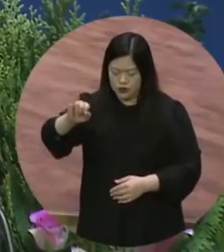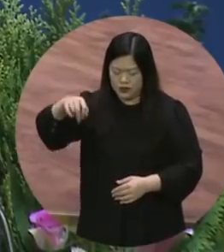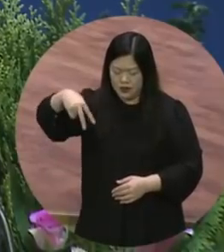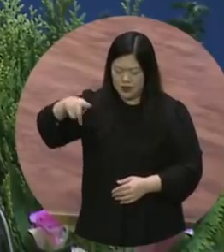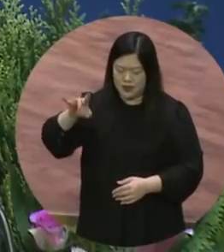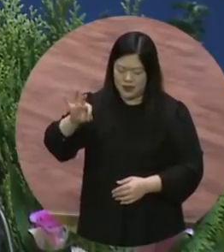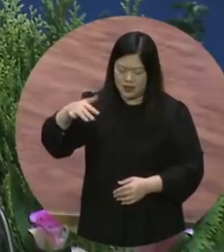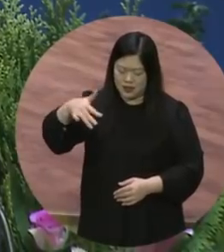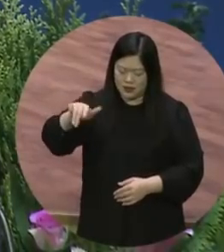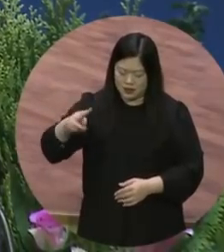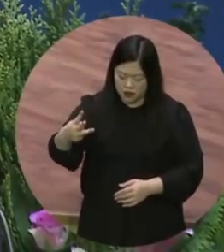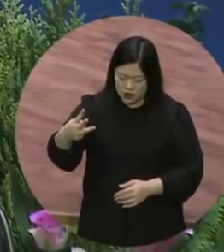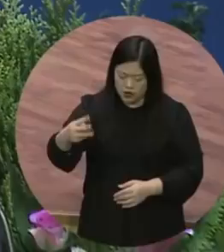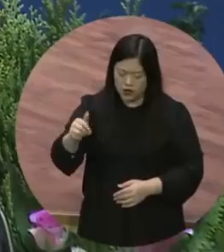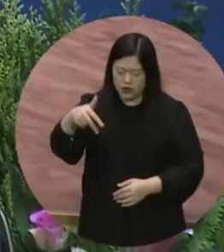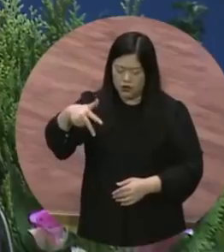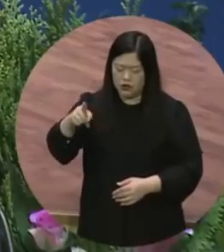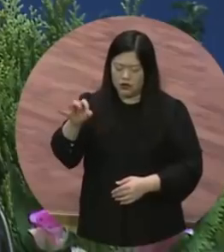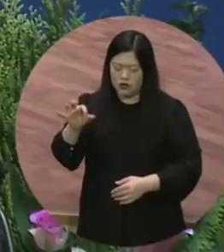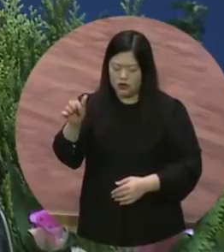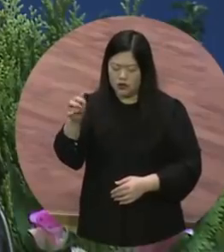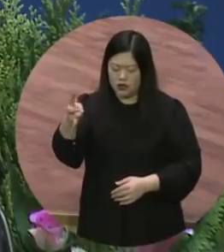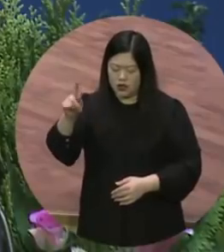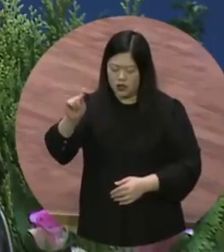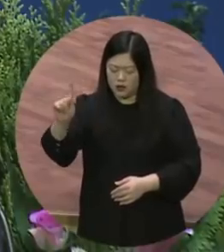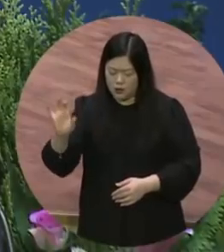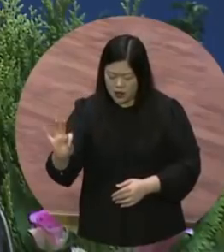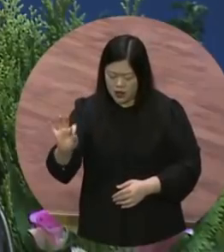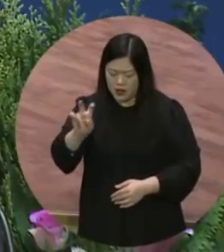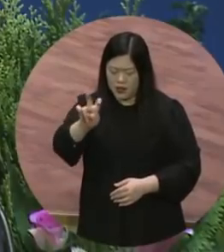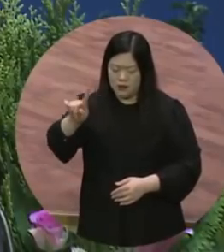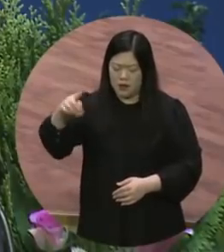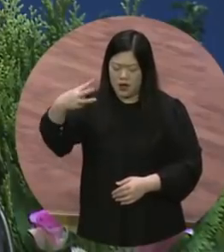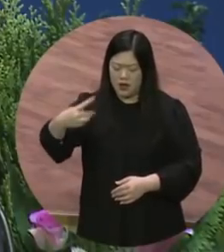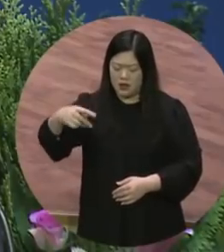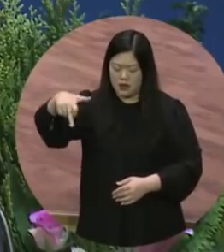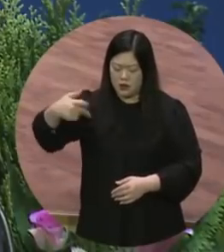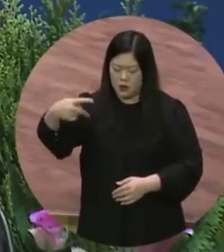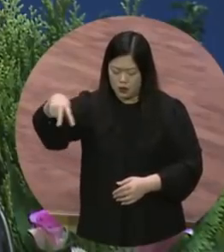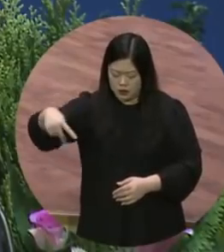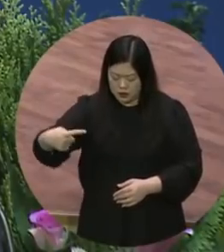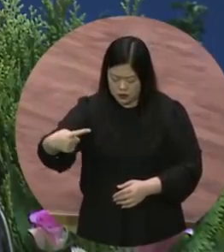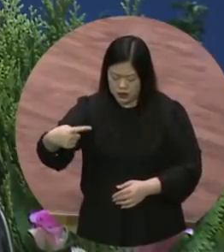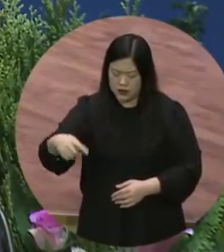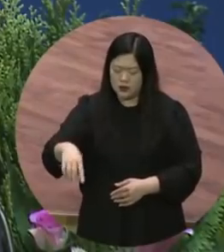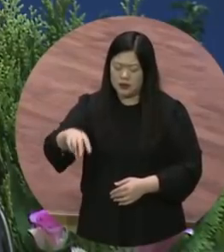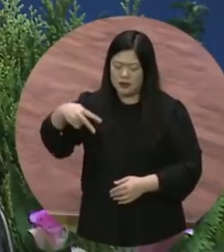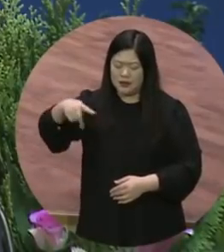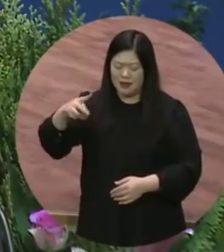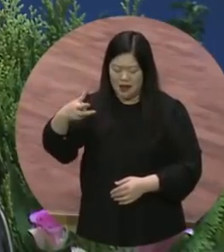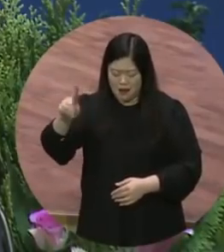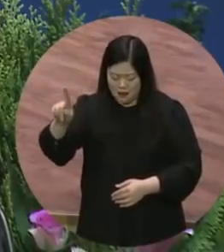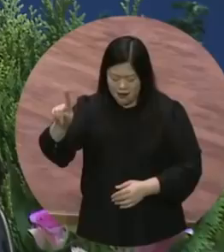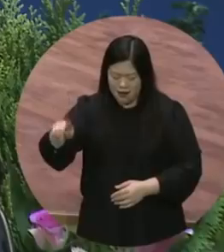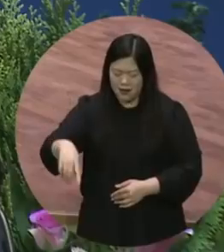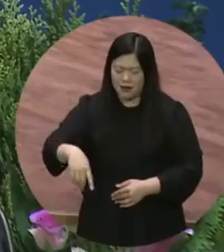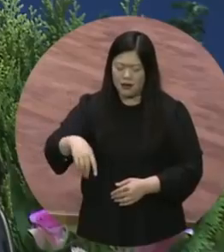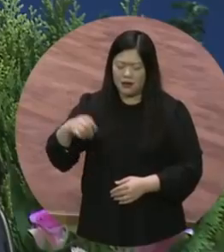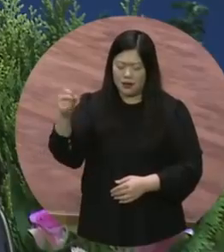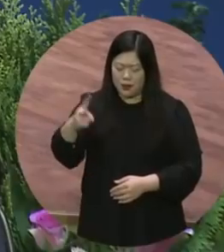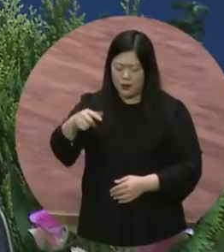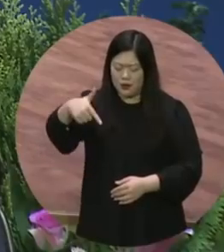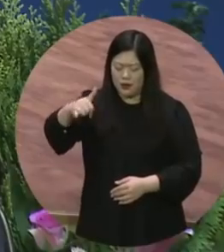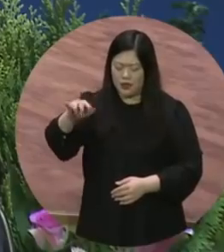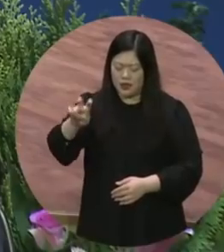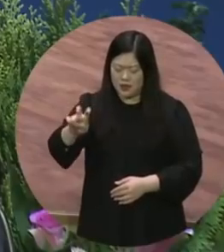성도님, 정혜왕 성도님, 김하원 대학생 마르코스 성도님, 매직업 성도님, 사란 성도님, 김홍 성도님, 또